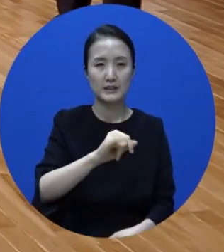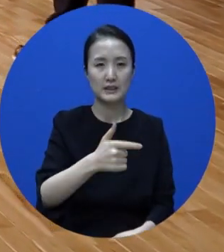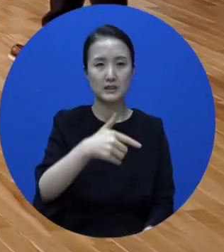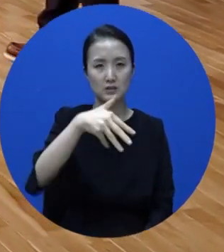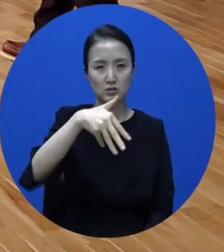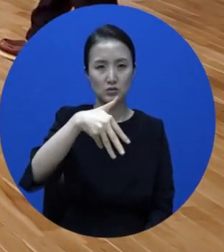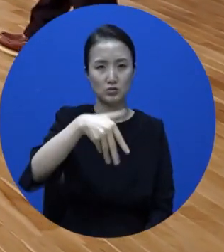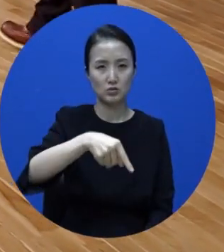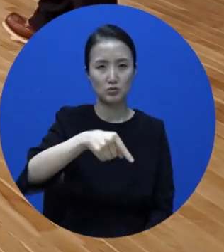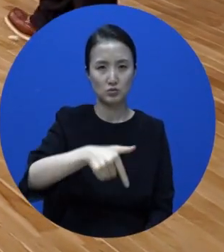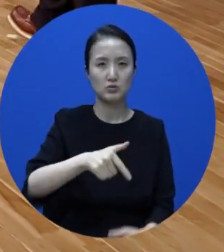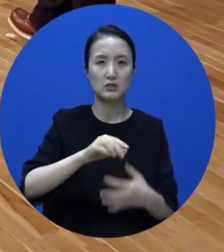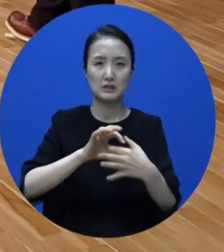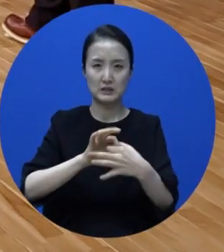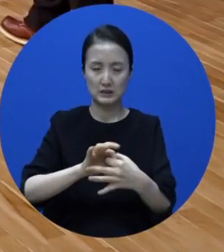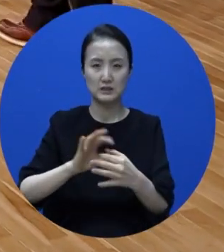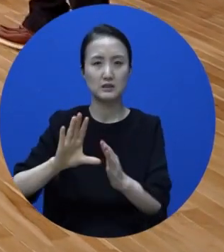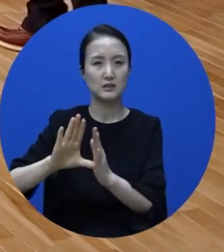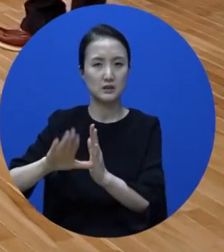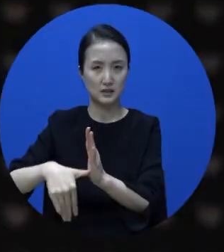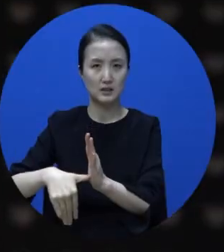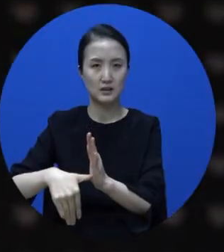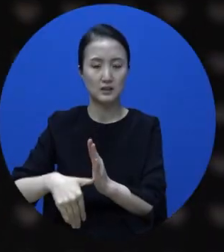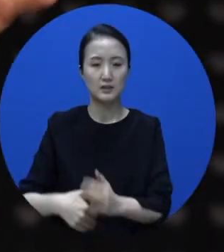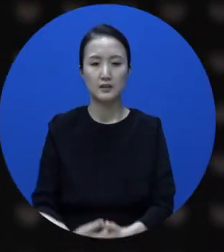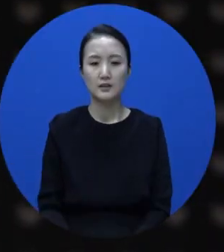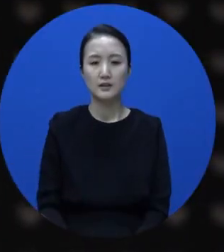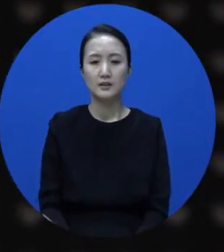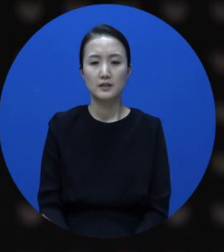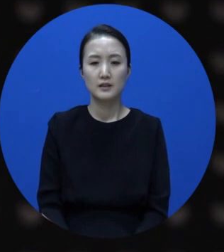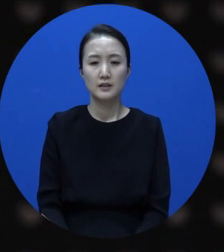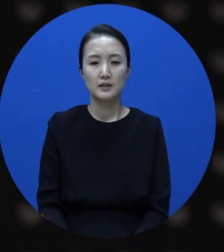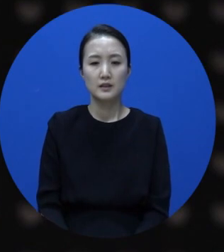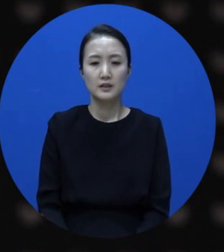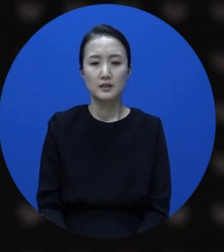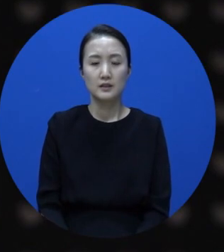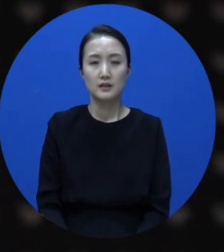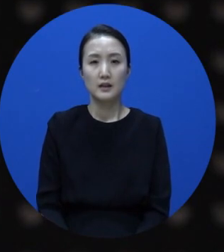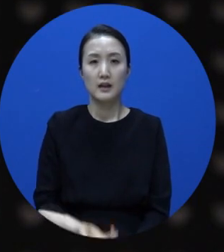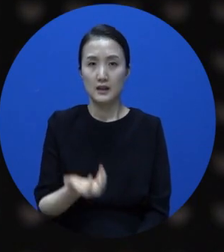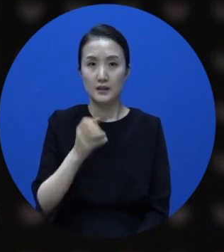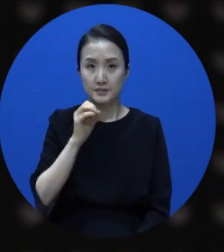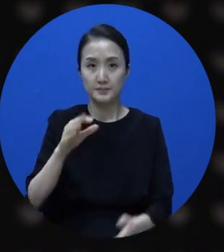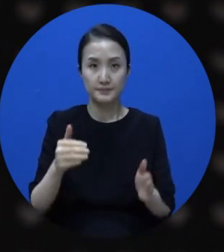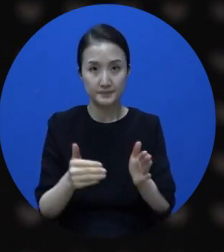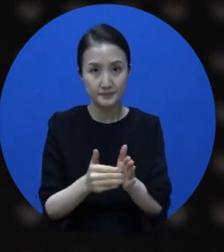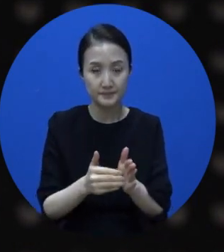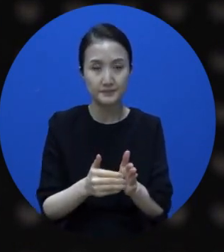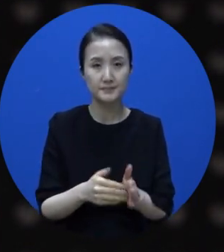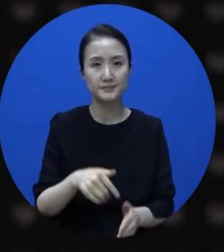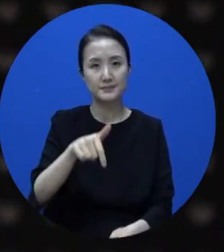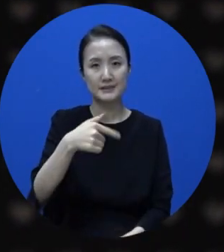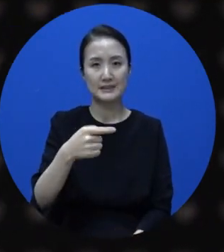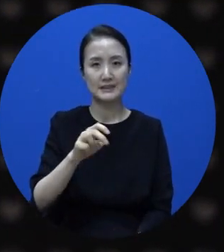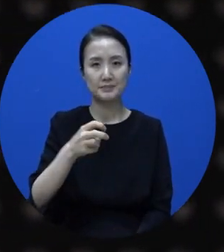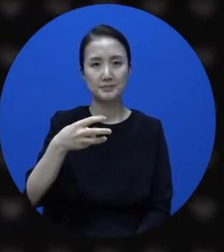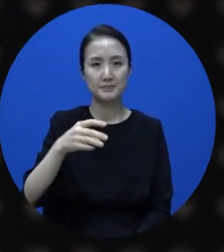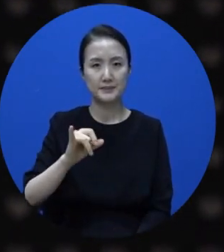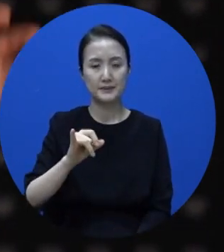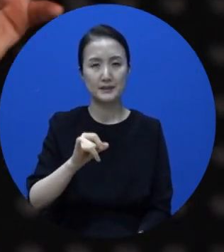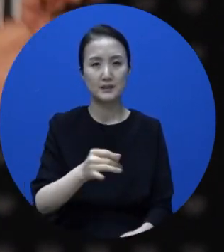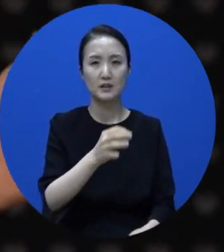맞이하고 그런데 제가 아까 금리는 정의가 뭐라고 했죠 돈에 같이